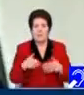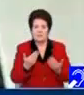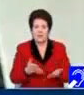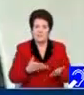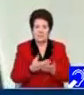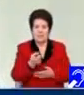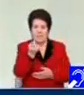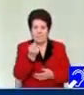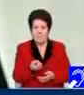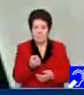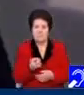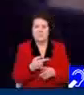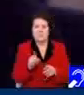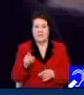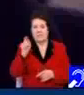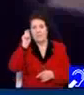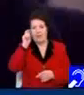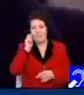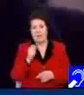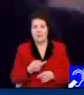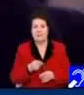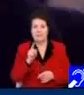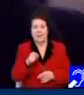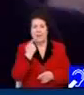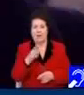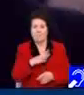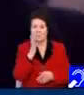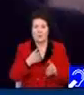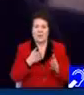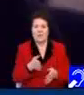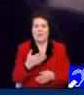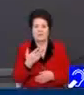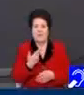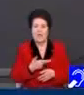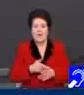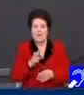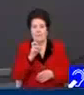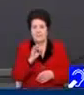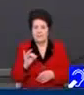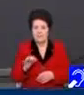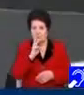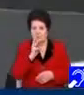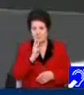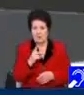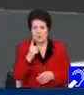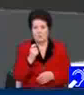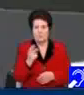fie plătite mai puțin decât colegii bărbați. Carrie Gracie a avut o carieră de 3 decenii la BBC și un salariu anual